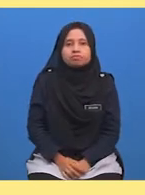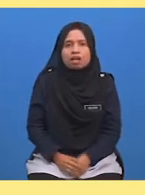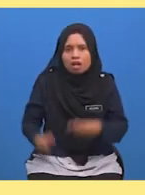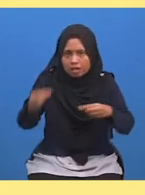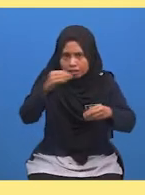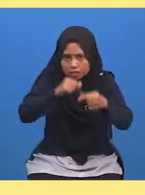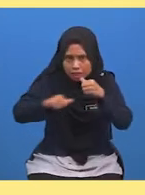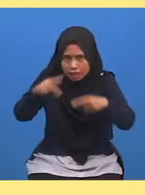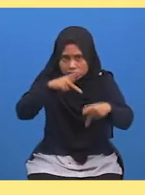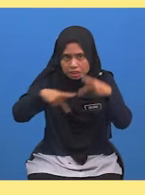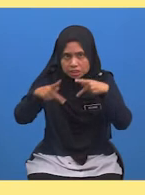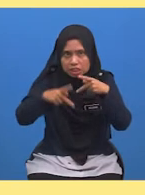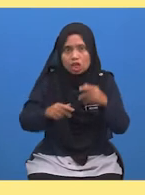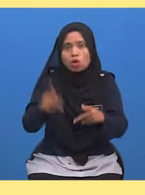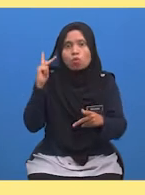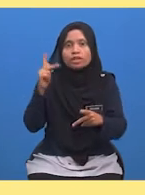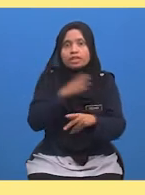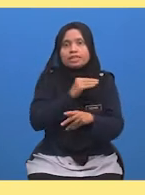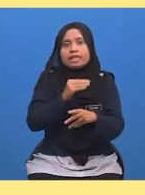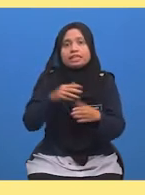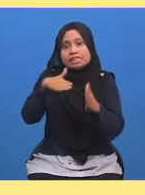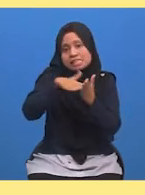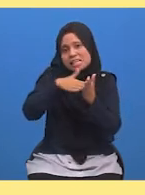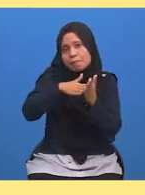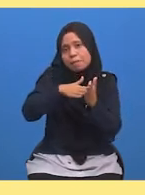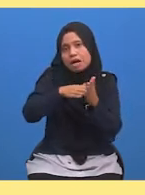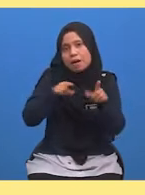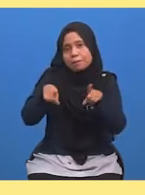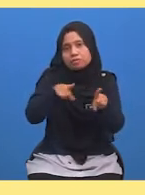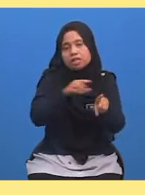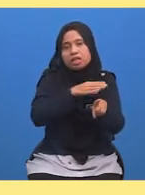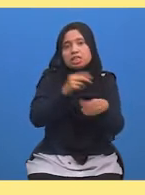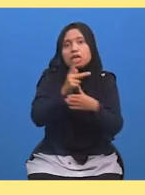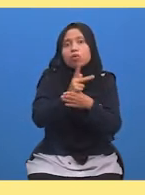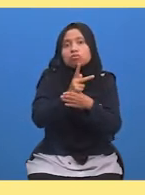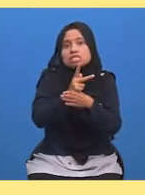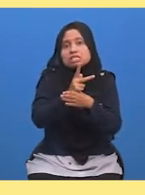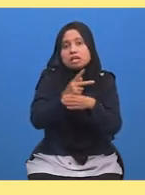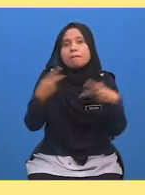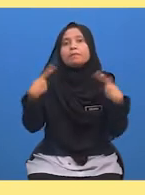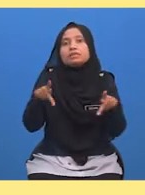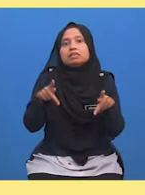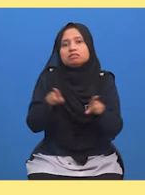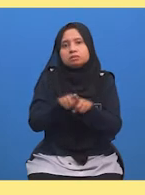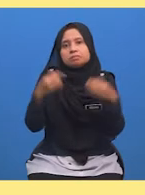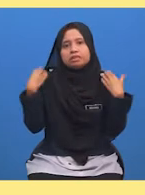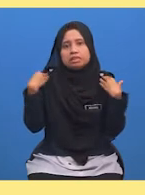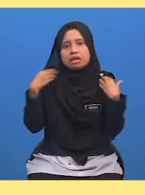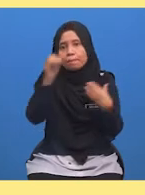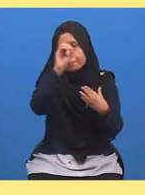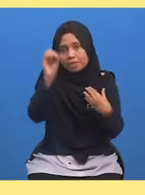Menganalisis kekuatan dan kelemahan pesaing dan share pasaran sama ada